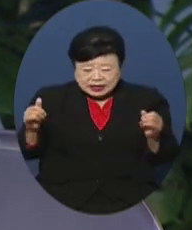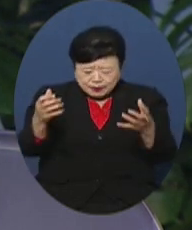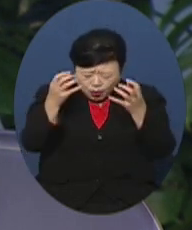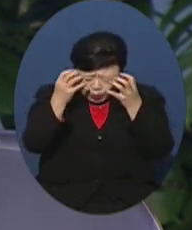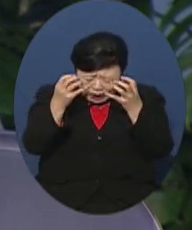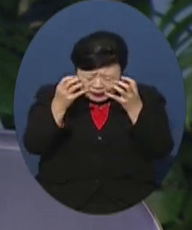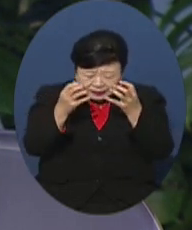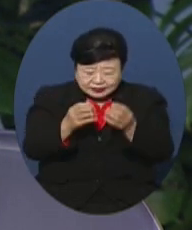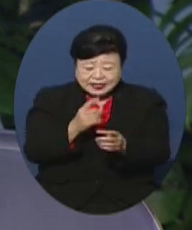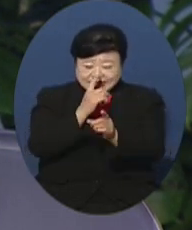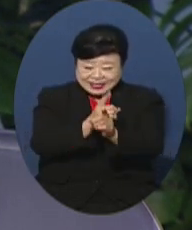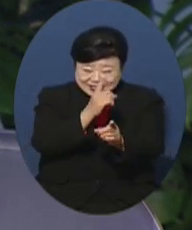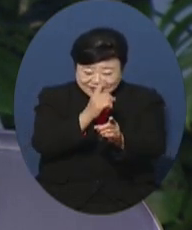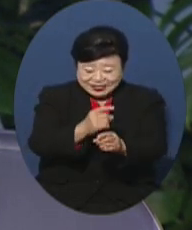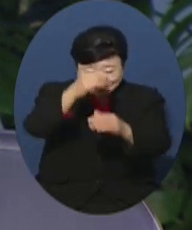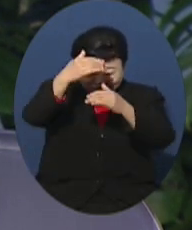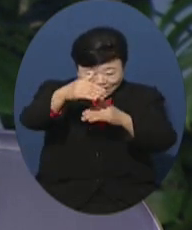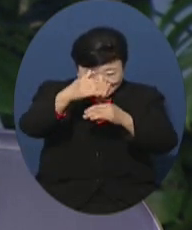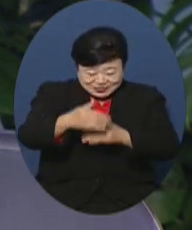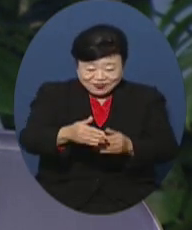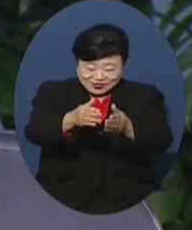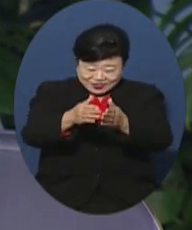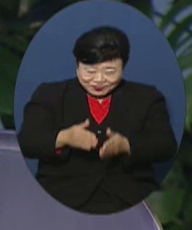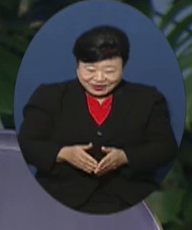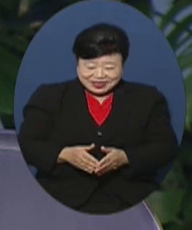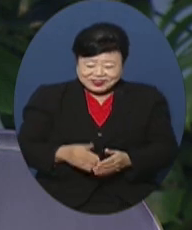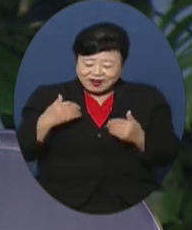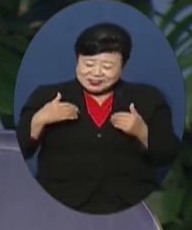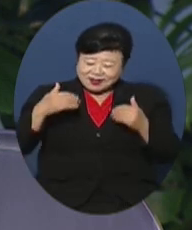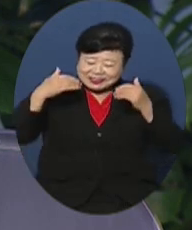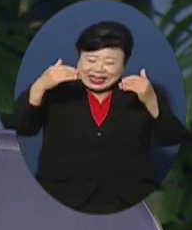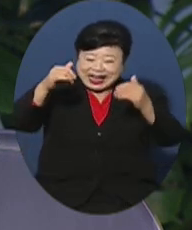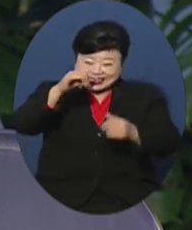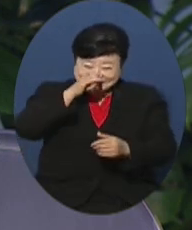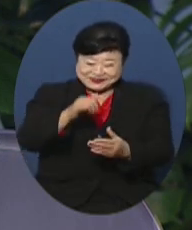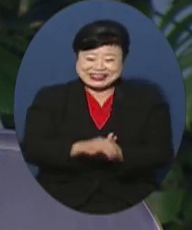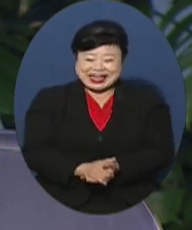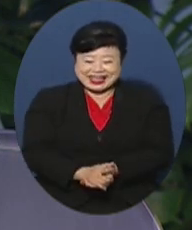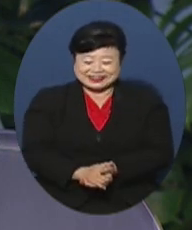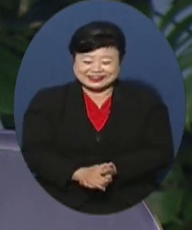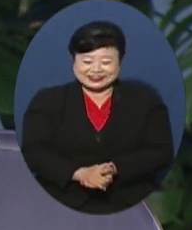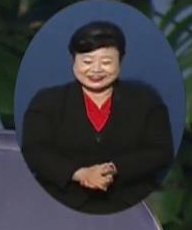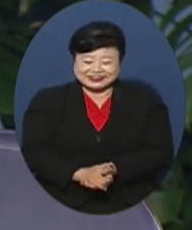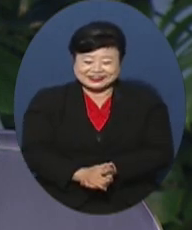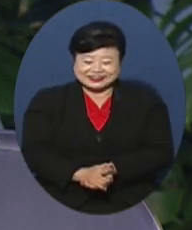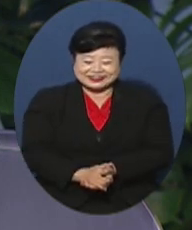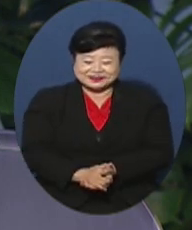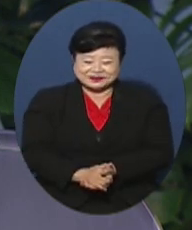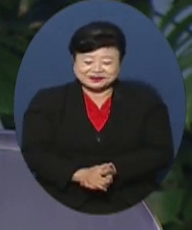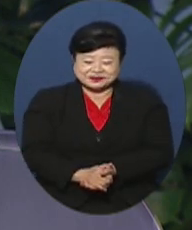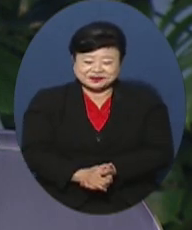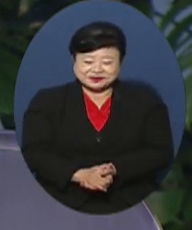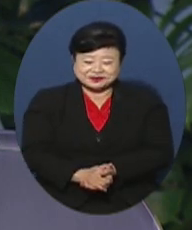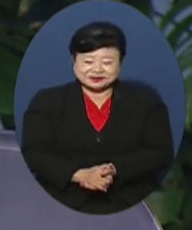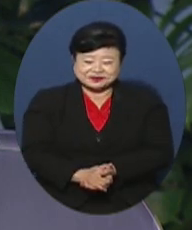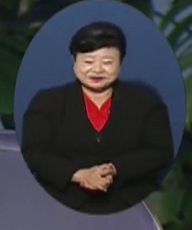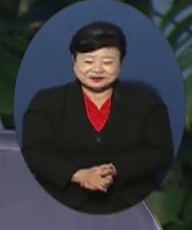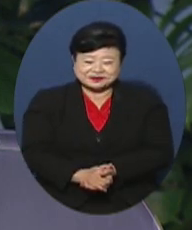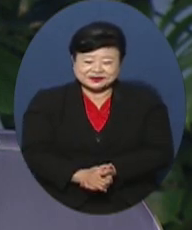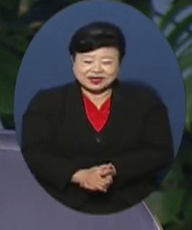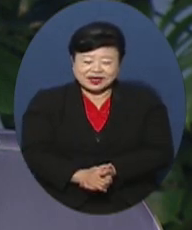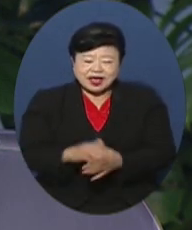고난을 이겨내는 과정에 통해서 성장하는 것입니다. 대나무가 바람이